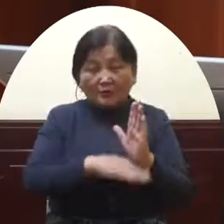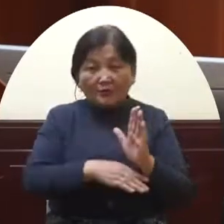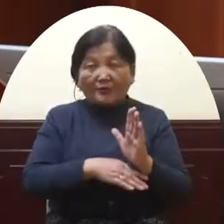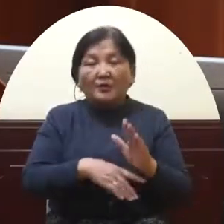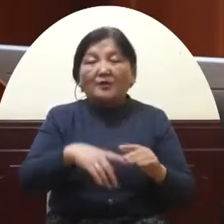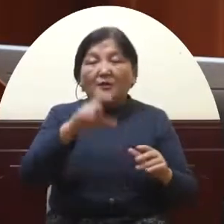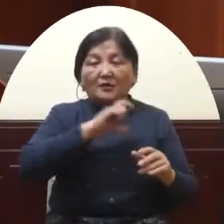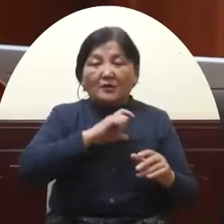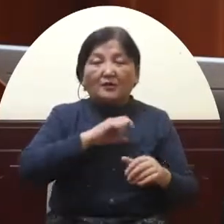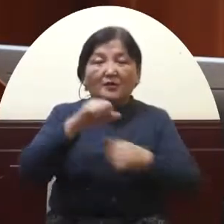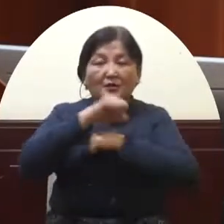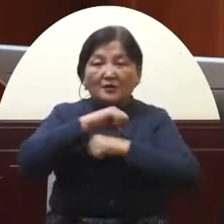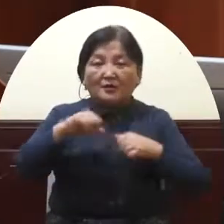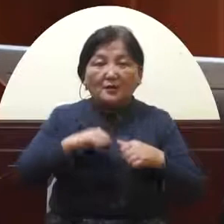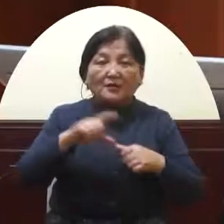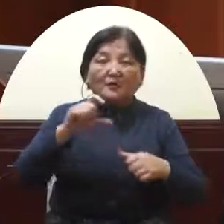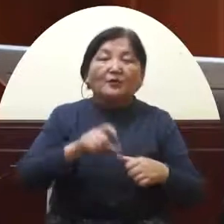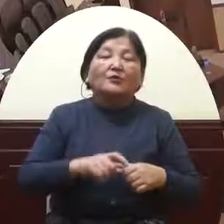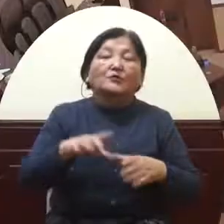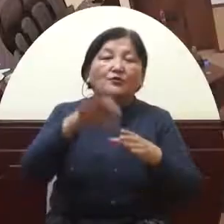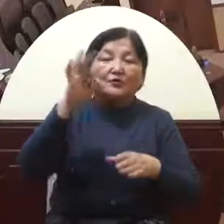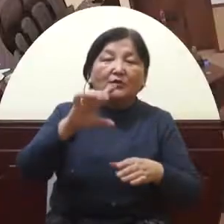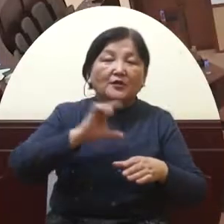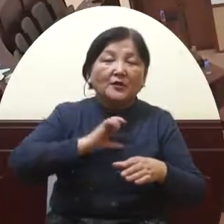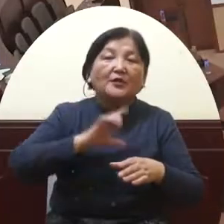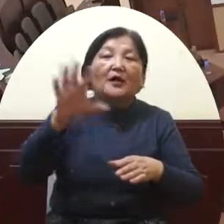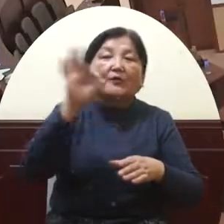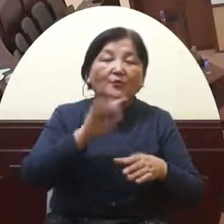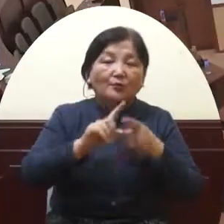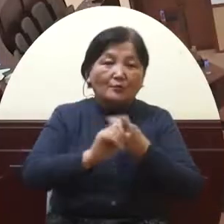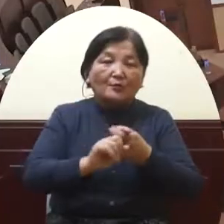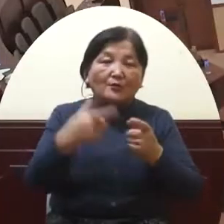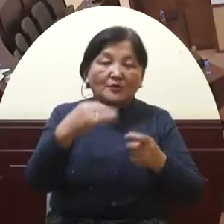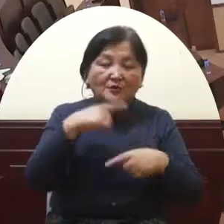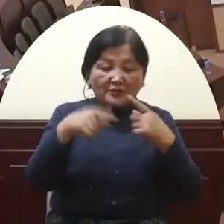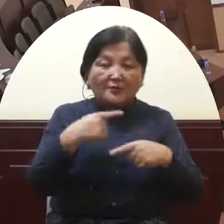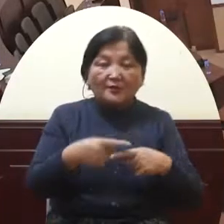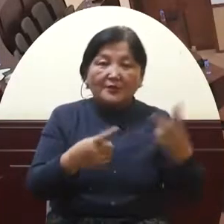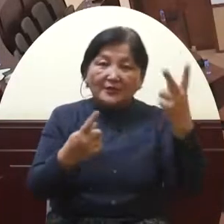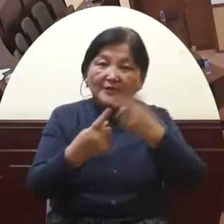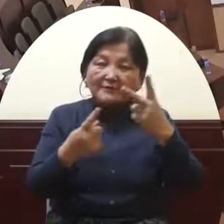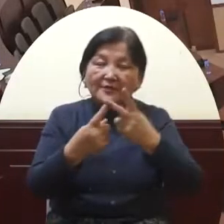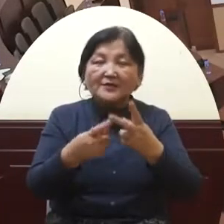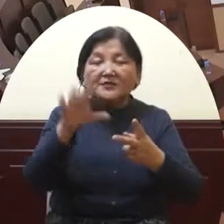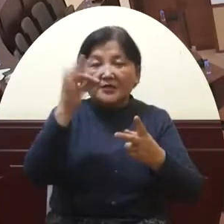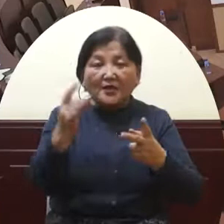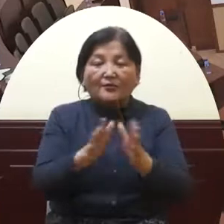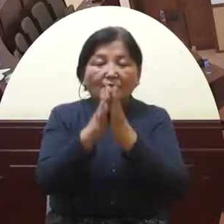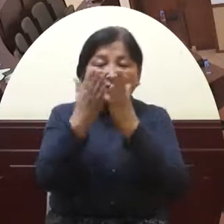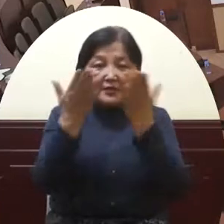ойлгох хэрэгтэй. За дараагийнх нь энэ телевиз арилжааны хэвлэл мэдээлэл хэрэгсэлтэй холбоотой. Миний хувийн байр суурь